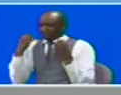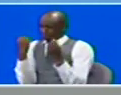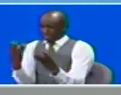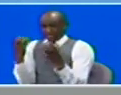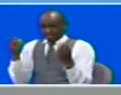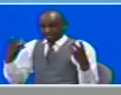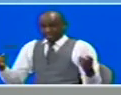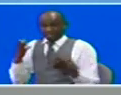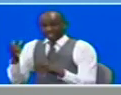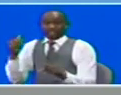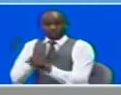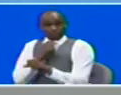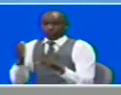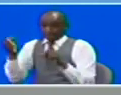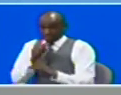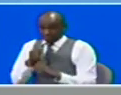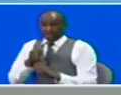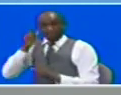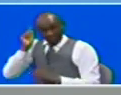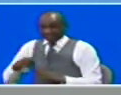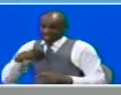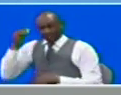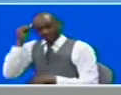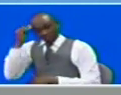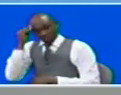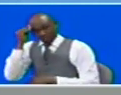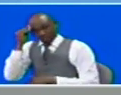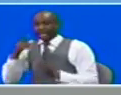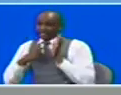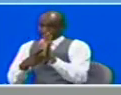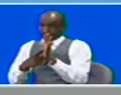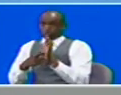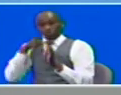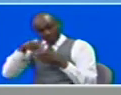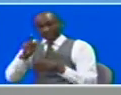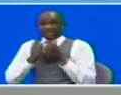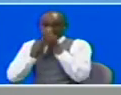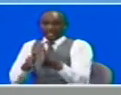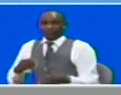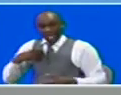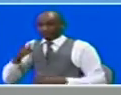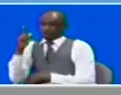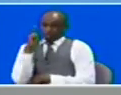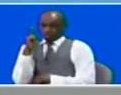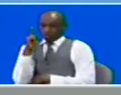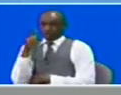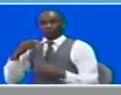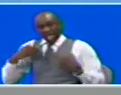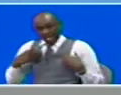ambayo huwezi fanya kama haujapata masomo. Kama ukiwa kiongozi, kuna mambo ya sheria,